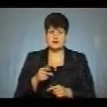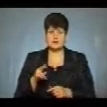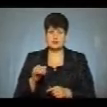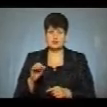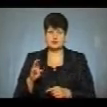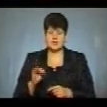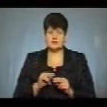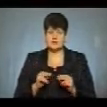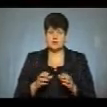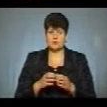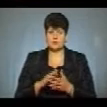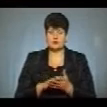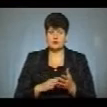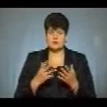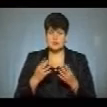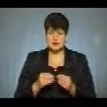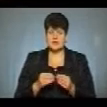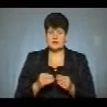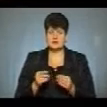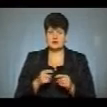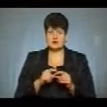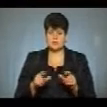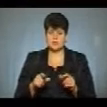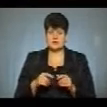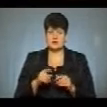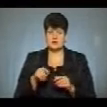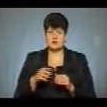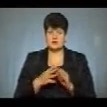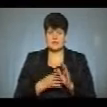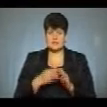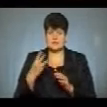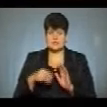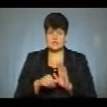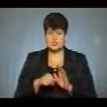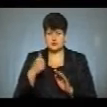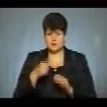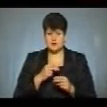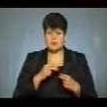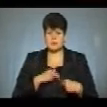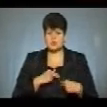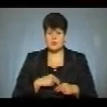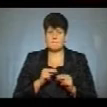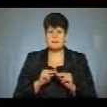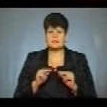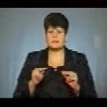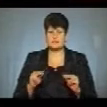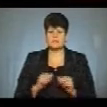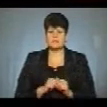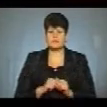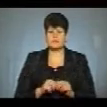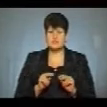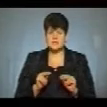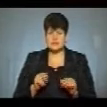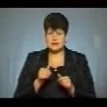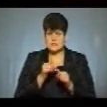групи продовженого дня Тернопільської школи номер 19. Жінка 36 років працює педагогом. Вчителі не